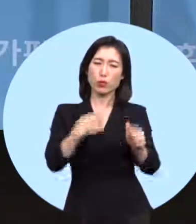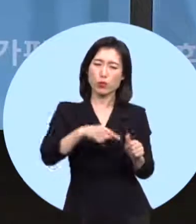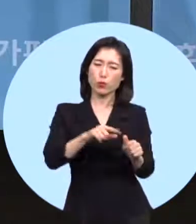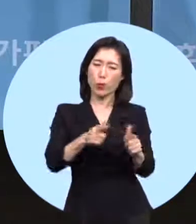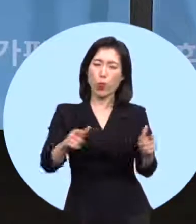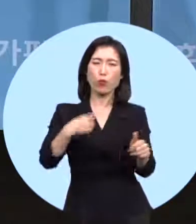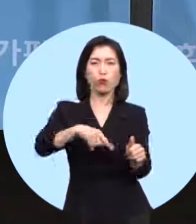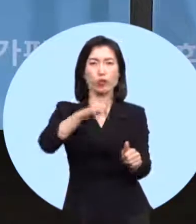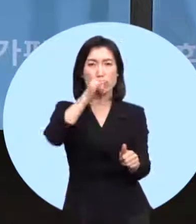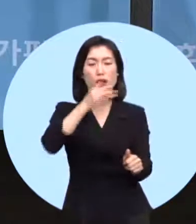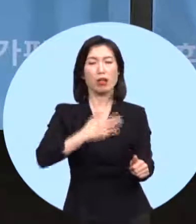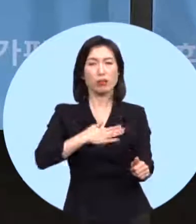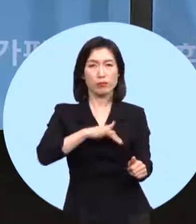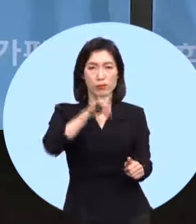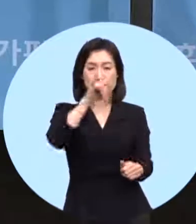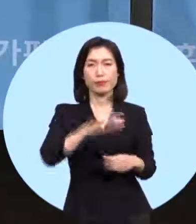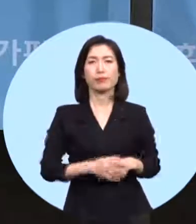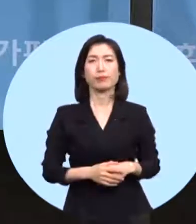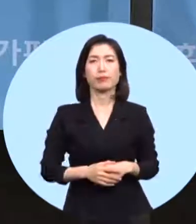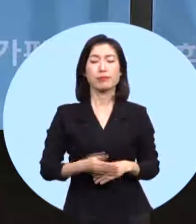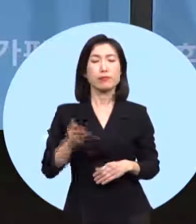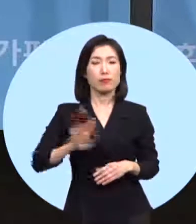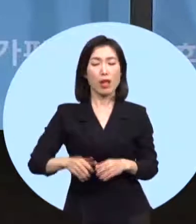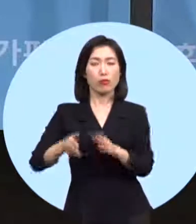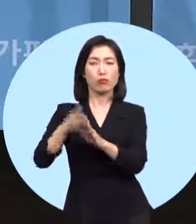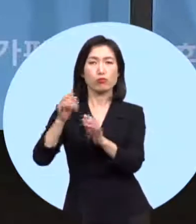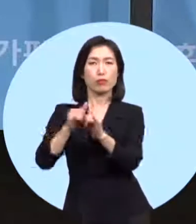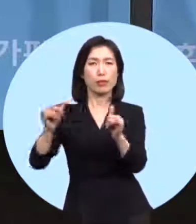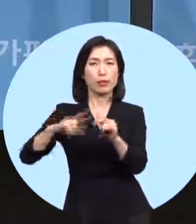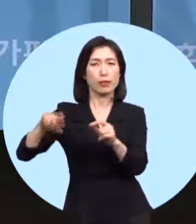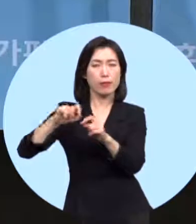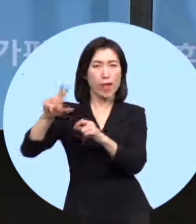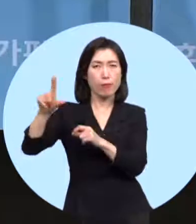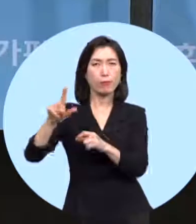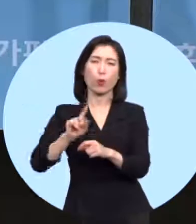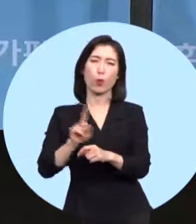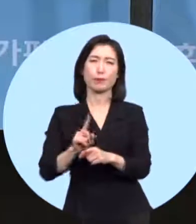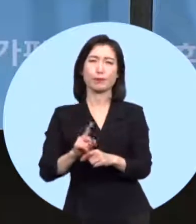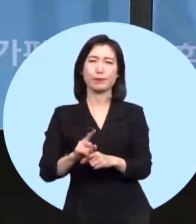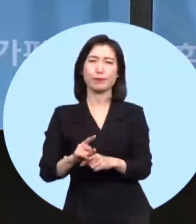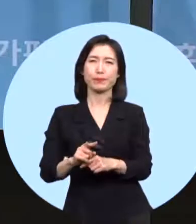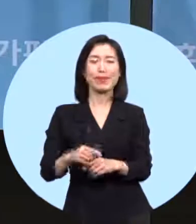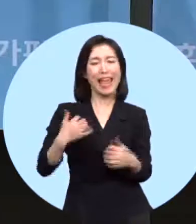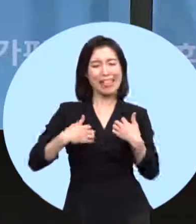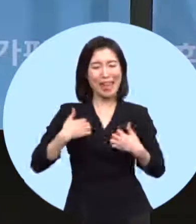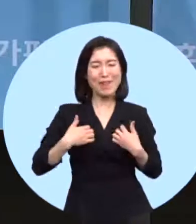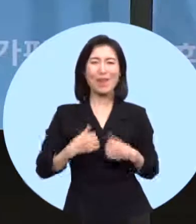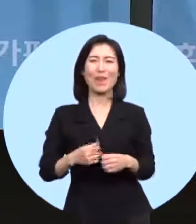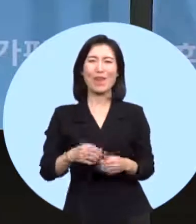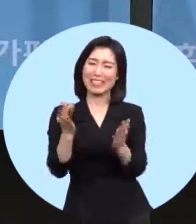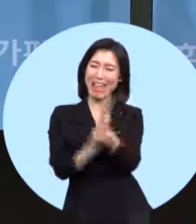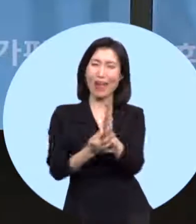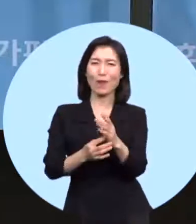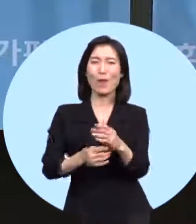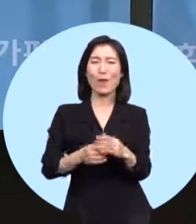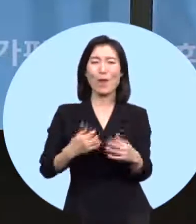있습니다. 그런데 많은 우리 주민들은 재밌고 즐겁게 값싸고 편안하게 가서